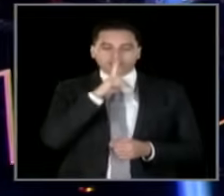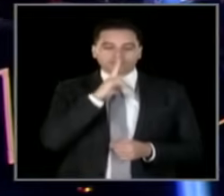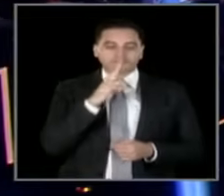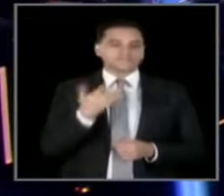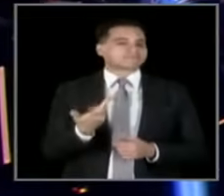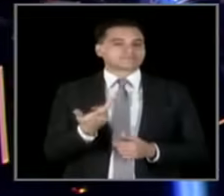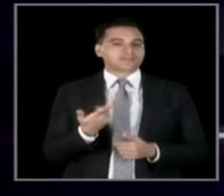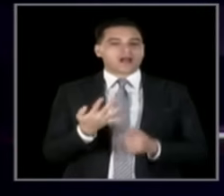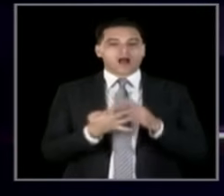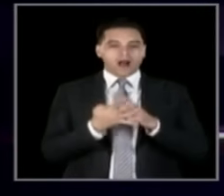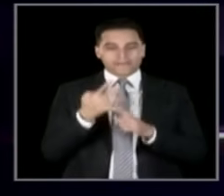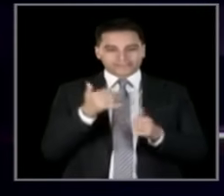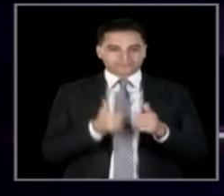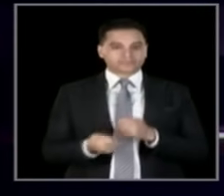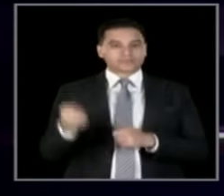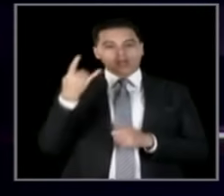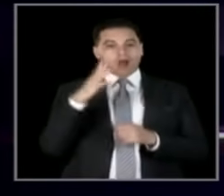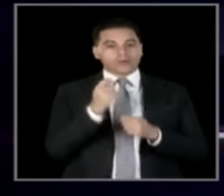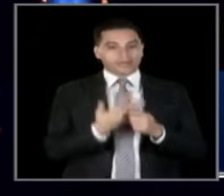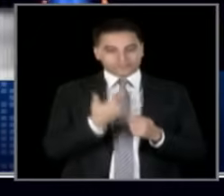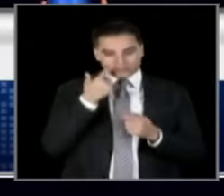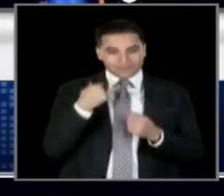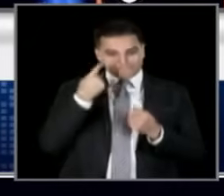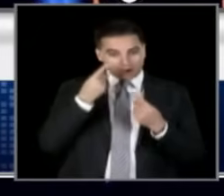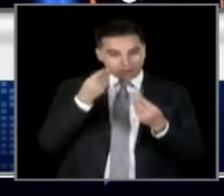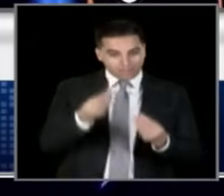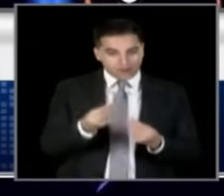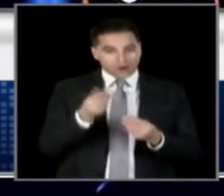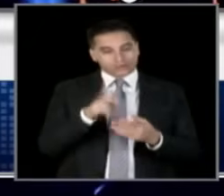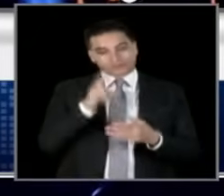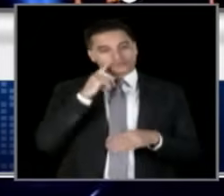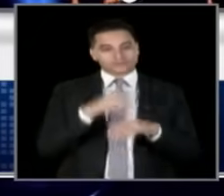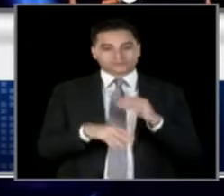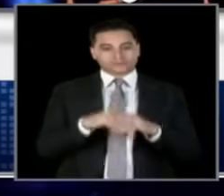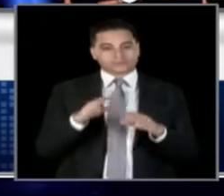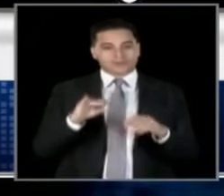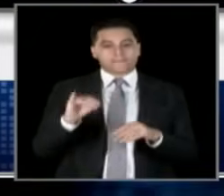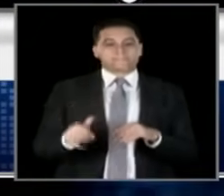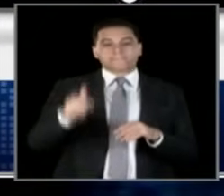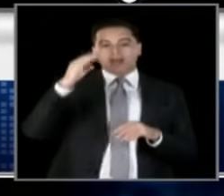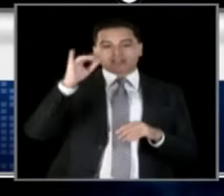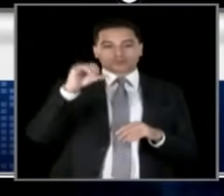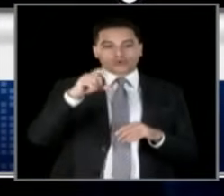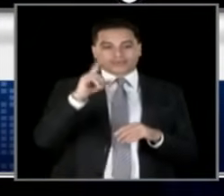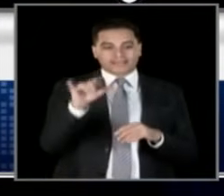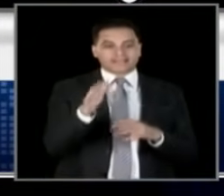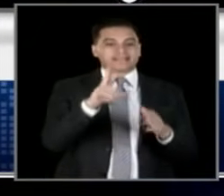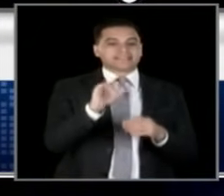أربع اختيارات بزائد 10 أو ناقص 5. هقول معلومة بعد الاختيارات تركزوا معايا.